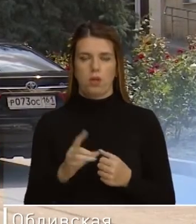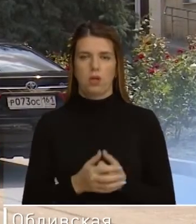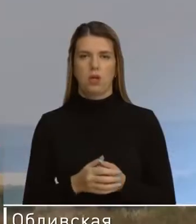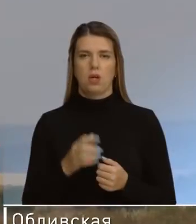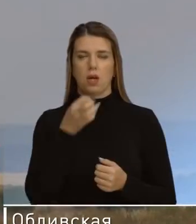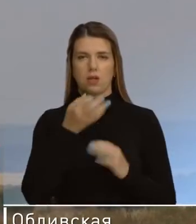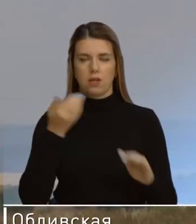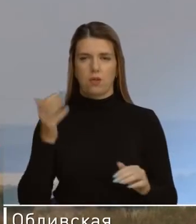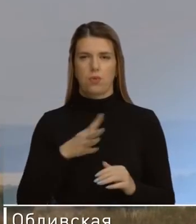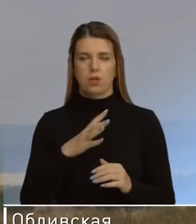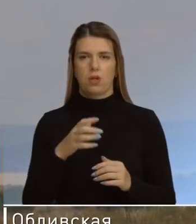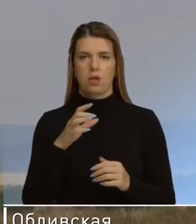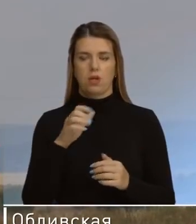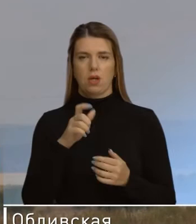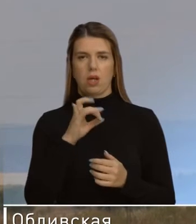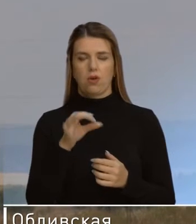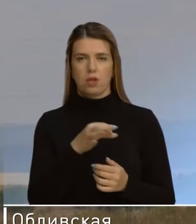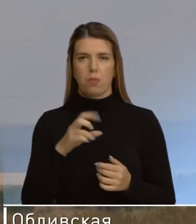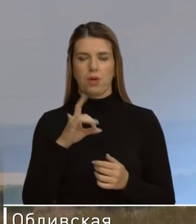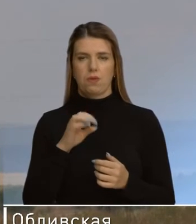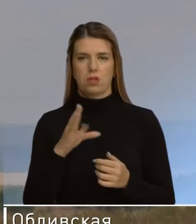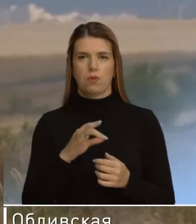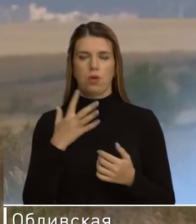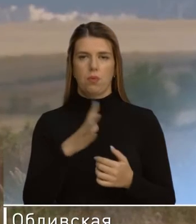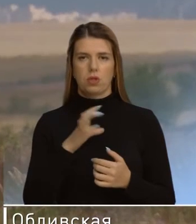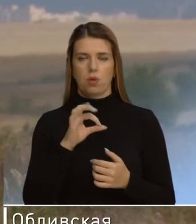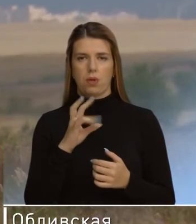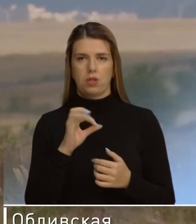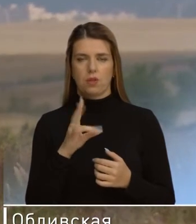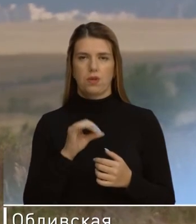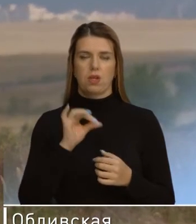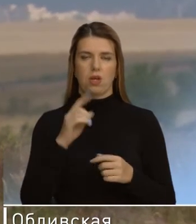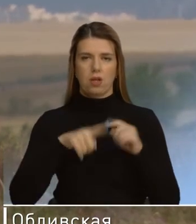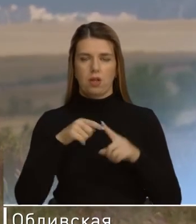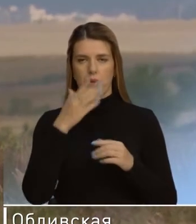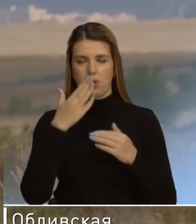ранее глава региона от имени регионального правительства выразил соболезнование их родным и близким